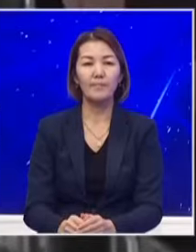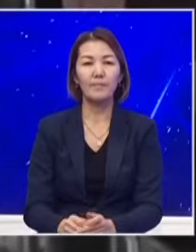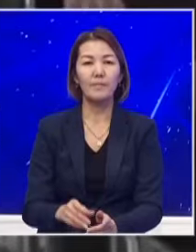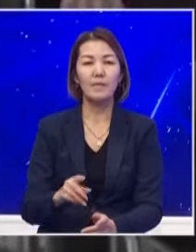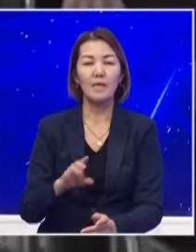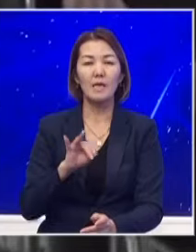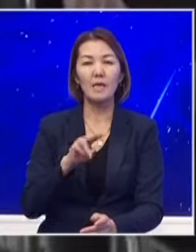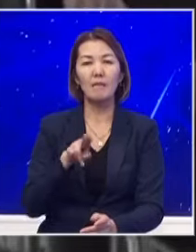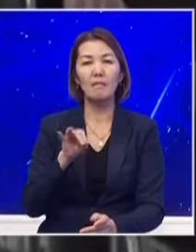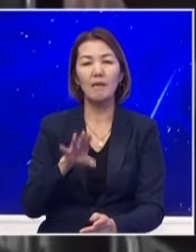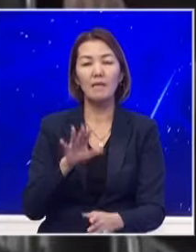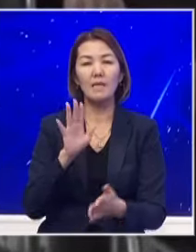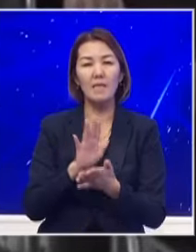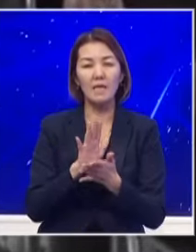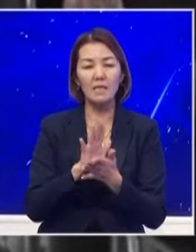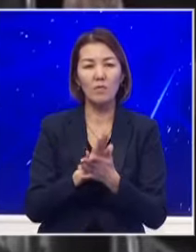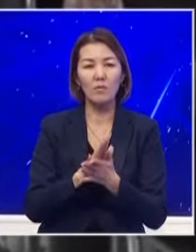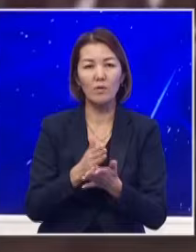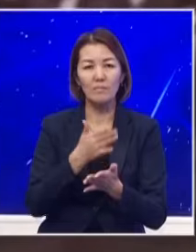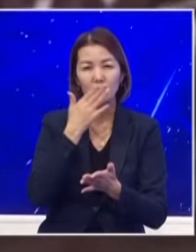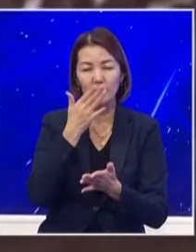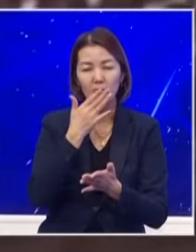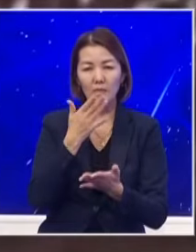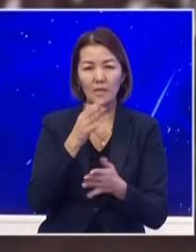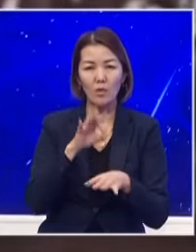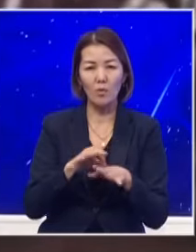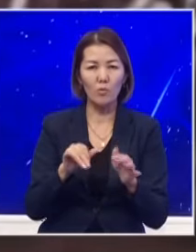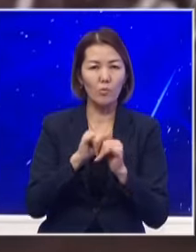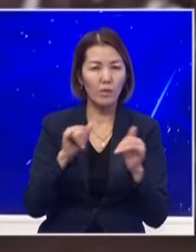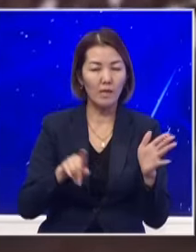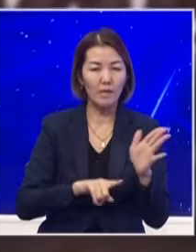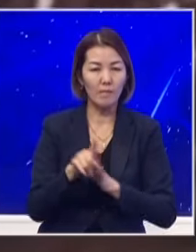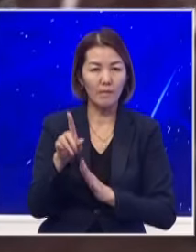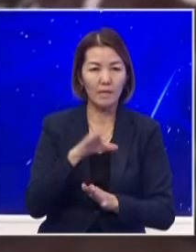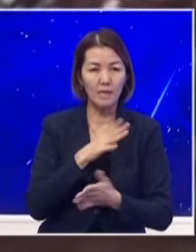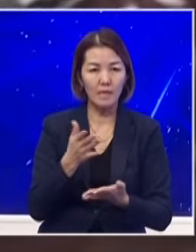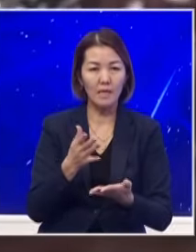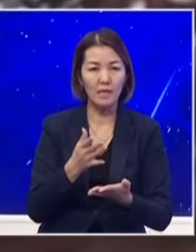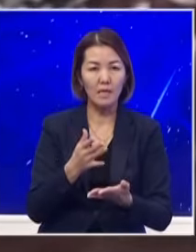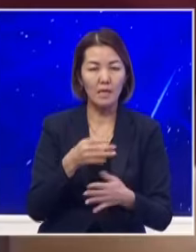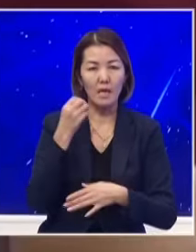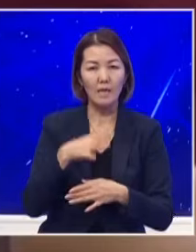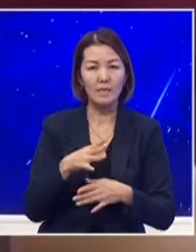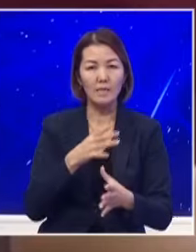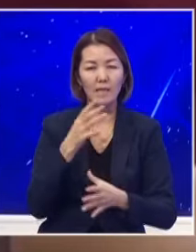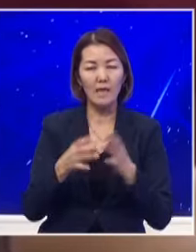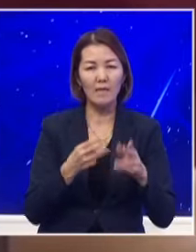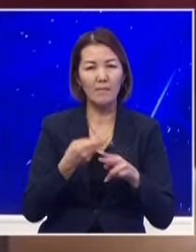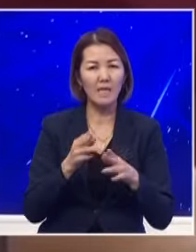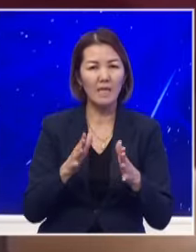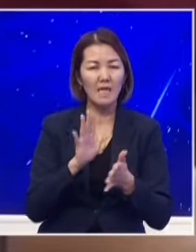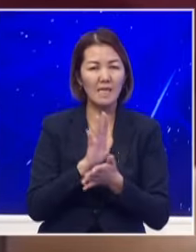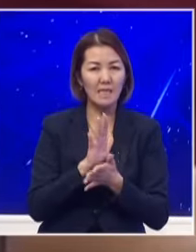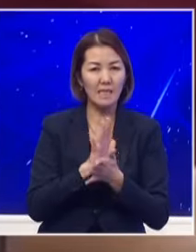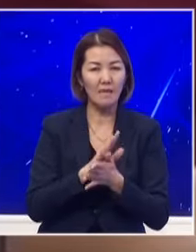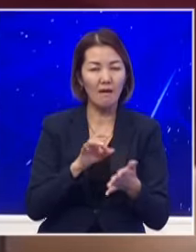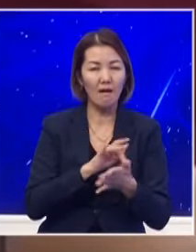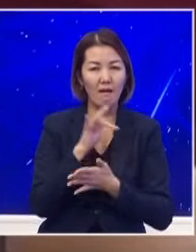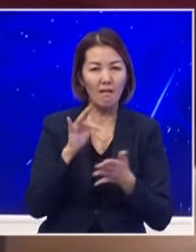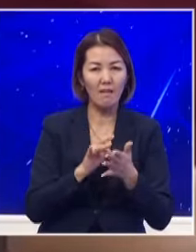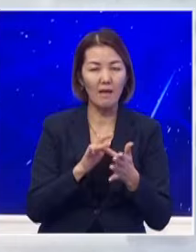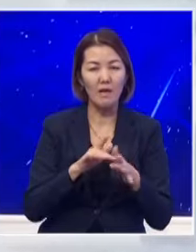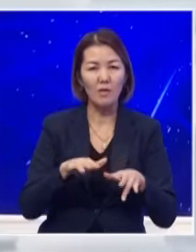Индонезияда ласауға байланысты тынсалу аурулар жиілет. Швейцарлық компания елдің астанасы Джакартаны әлемдегі ең ластанған қалалардың бірі деп атады.